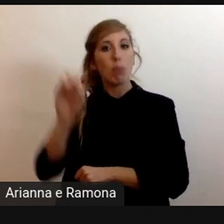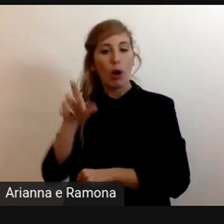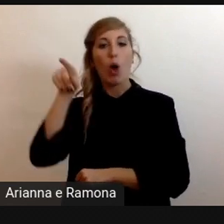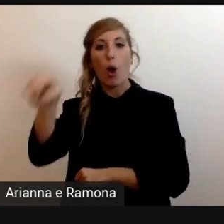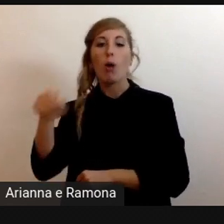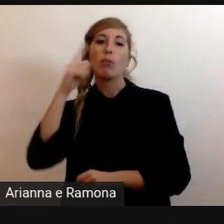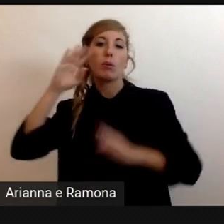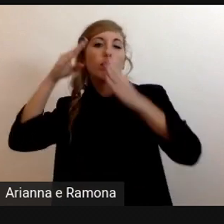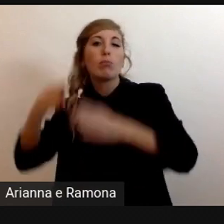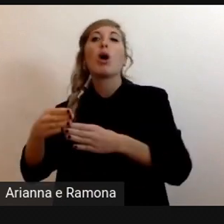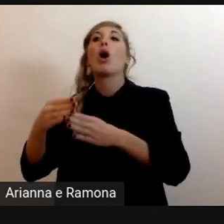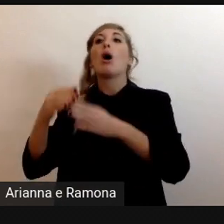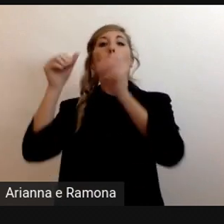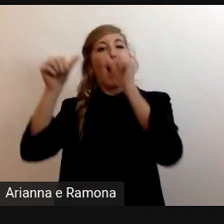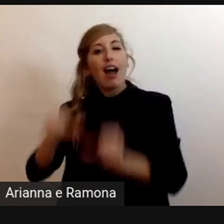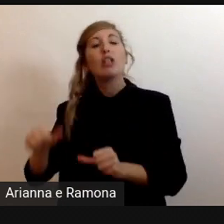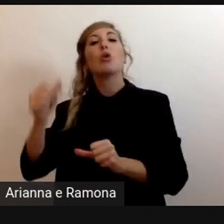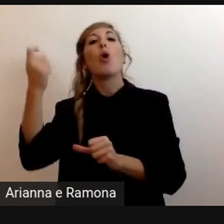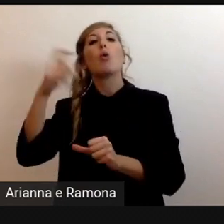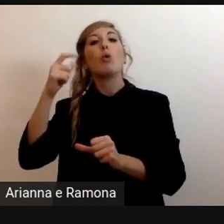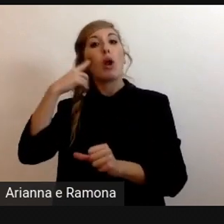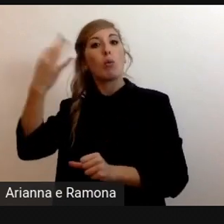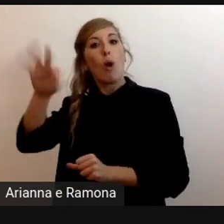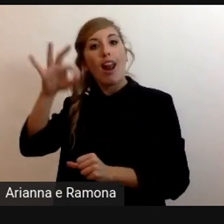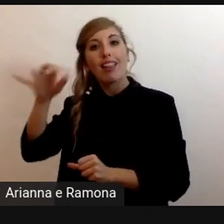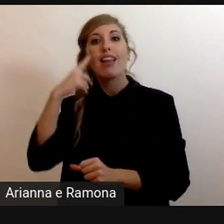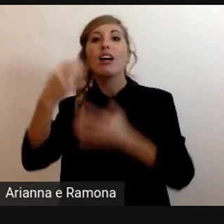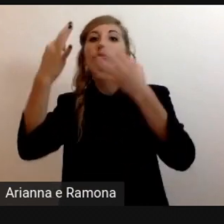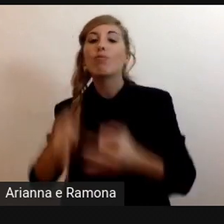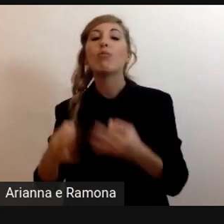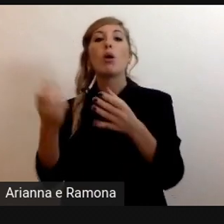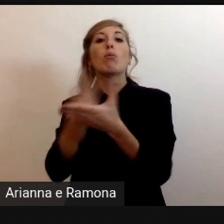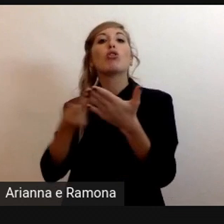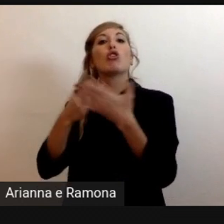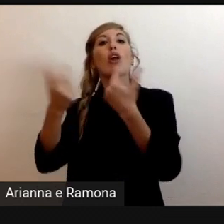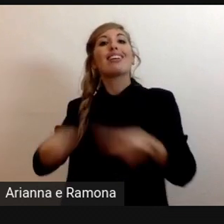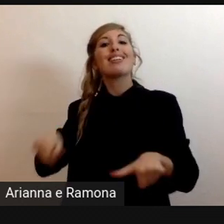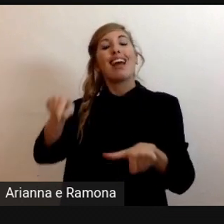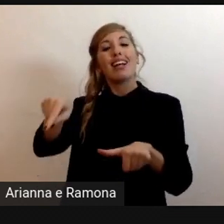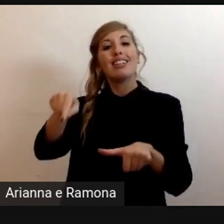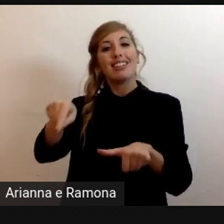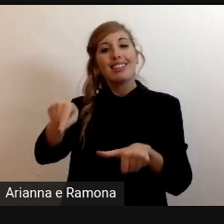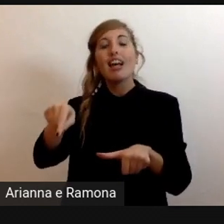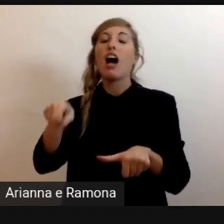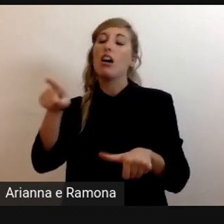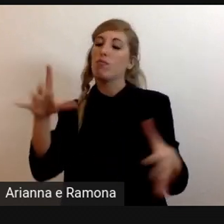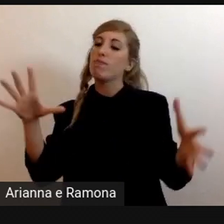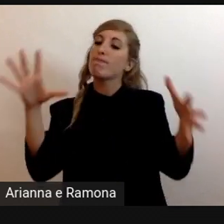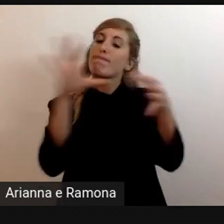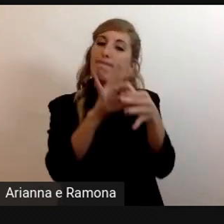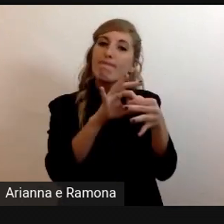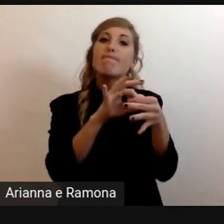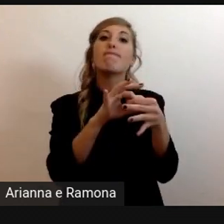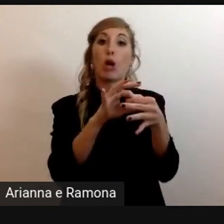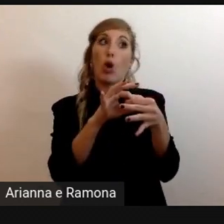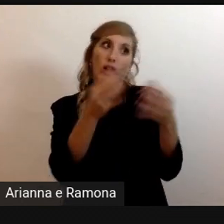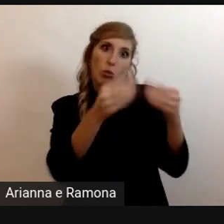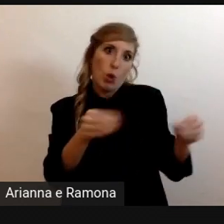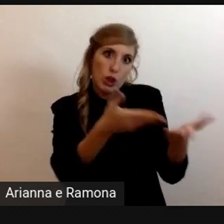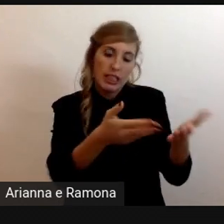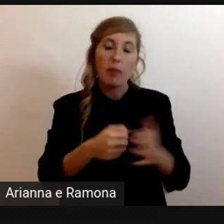di qualità ha sostenuto la mostra i dono e progetto di residenza sempre legato alla nostra